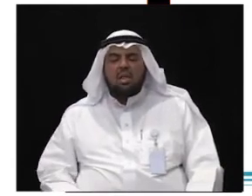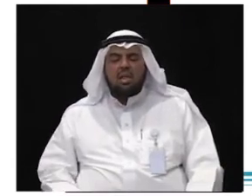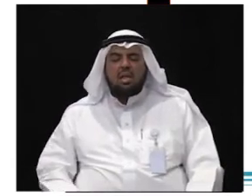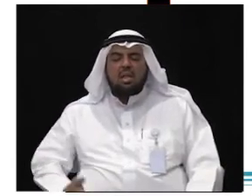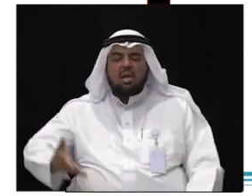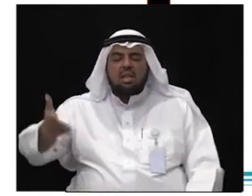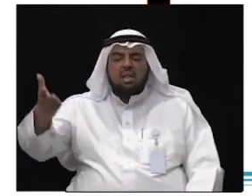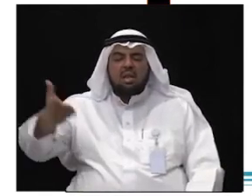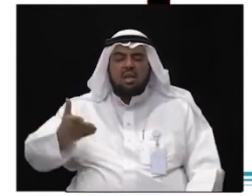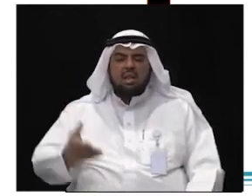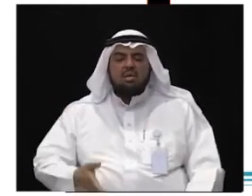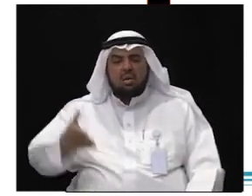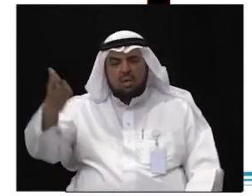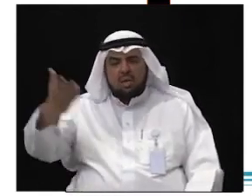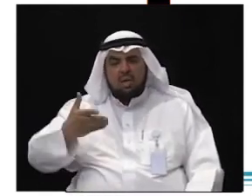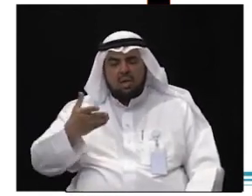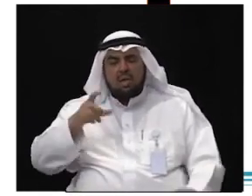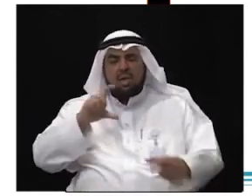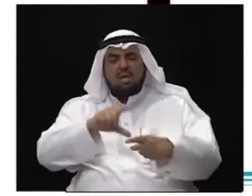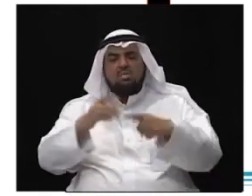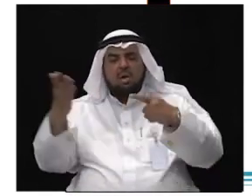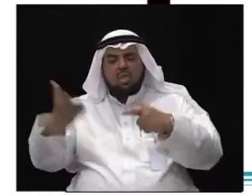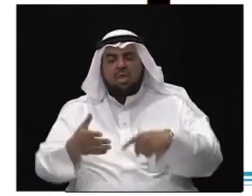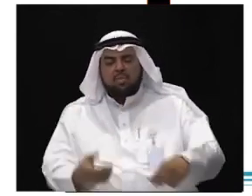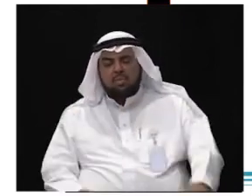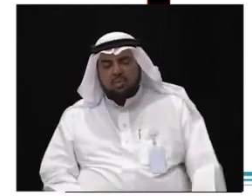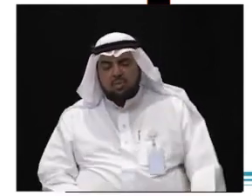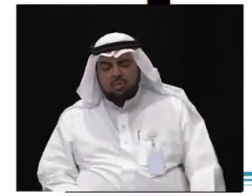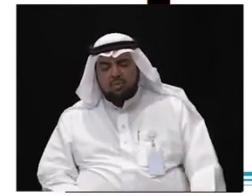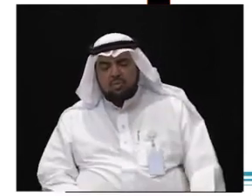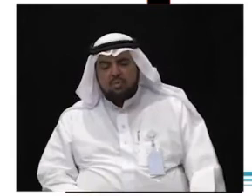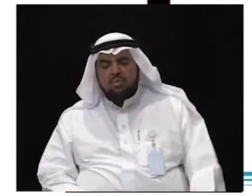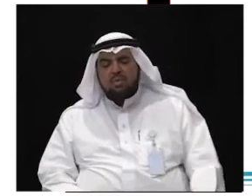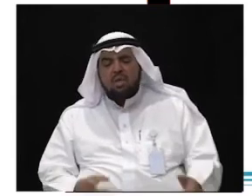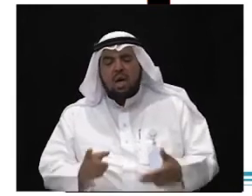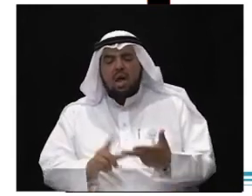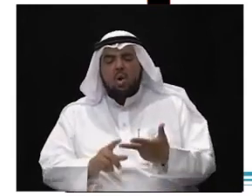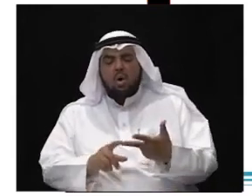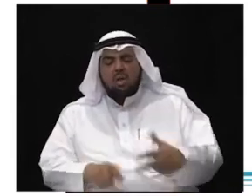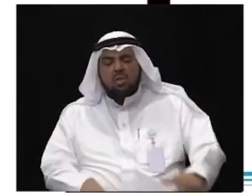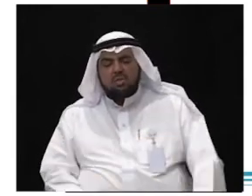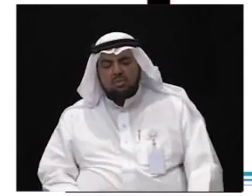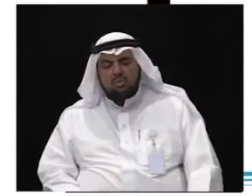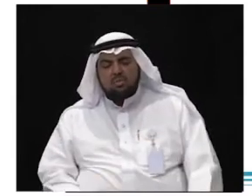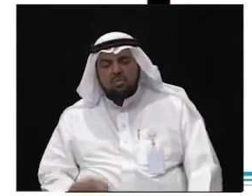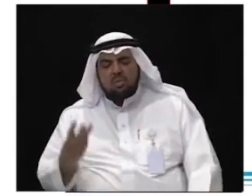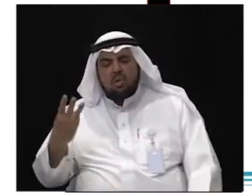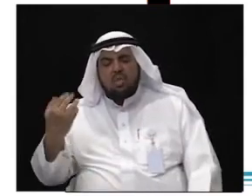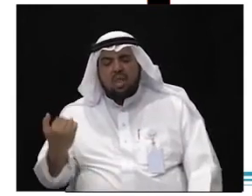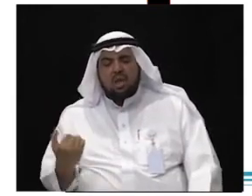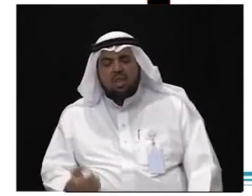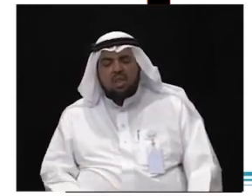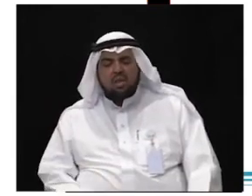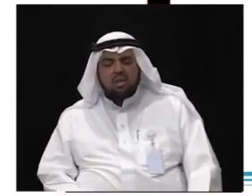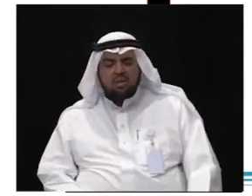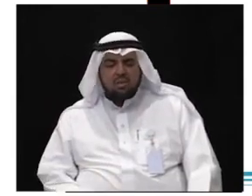رائع. القسمة أو الضرب هم اللي تكون أولويتهم في المستوى الثالث.